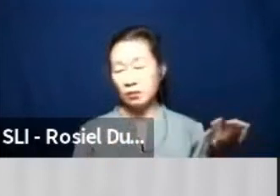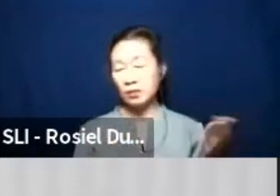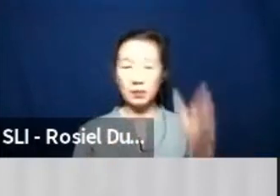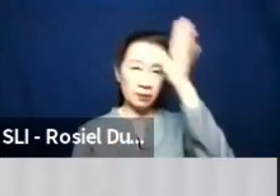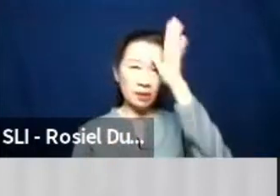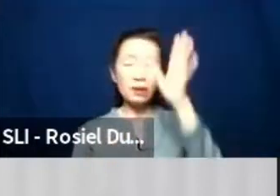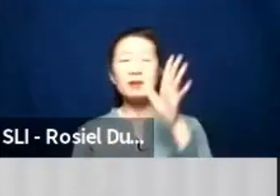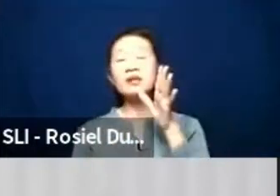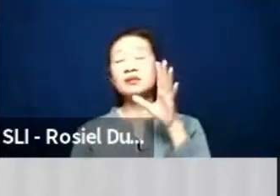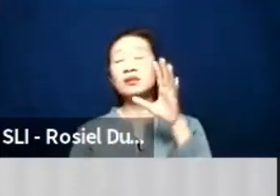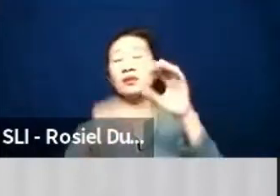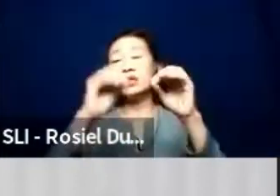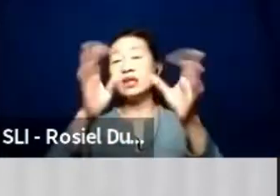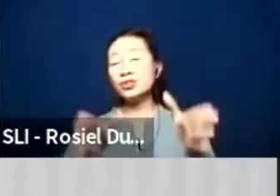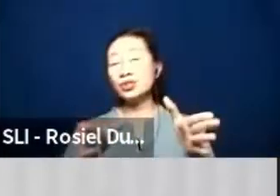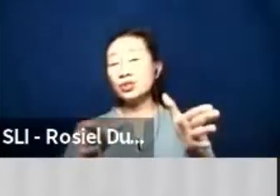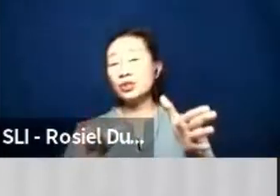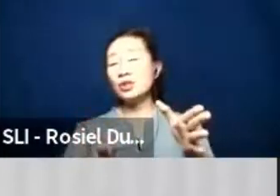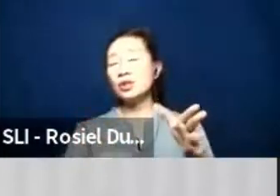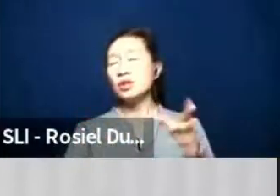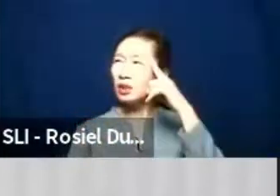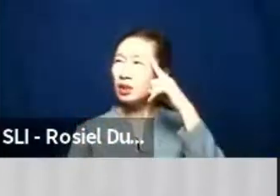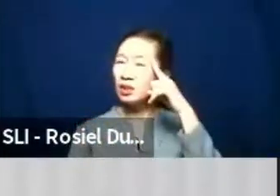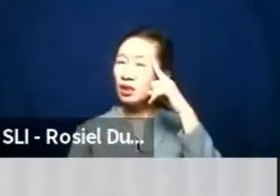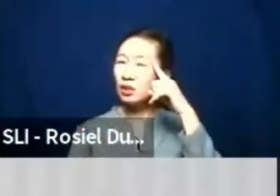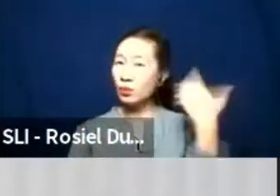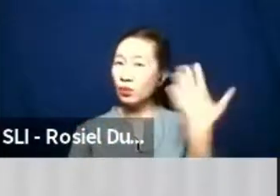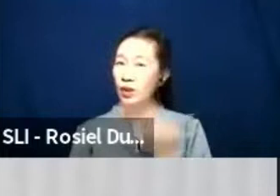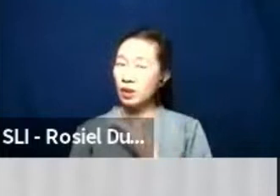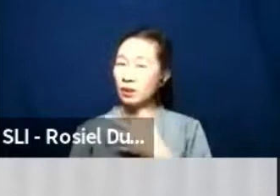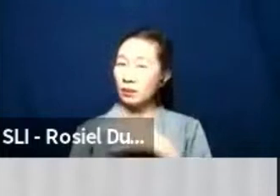or tayong mga guro, I'd like to think na naihanda tayo